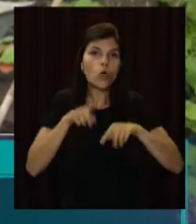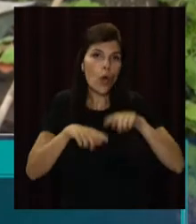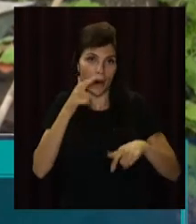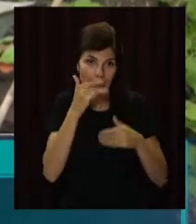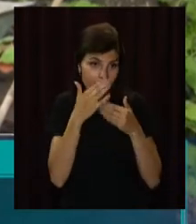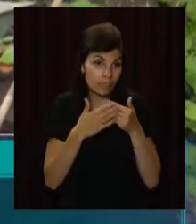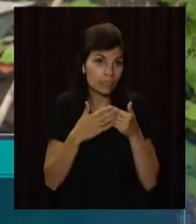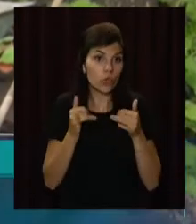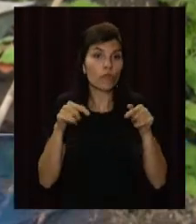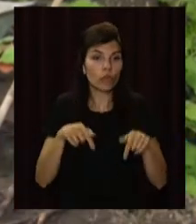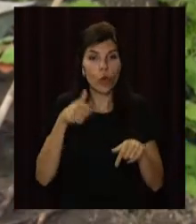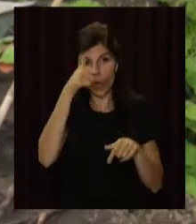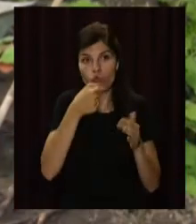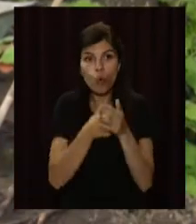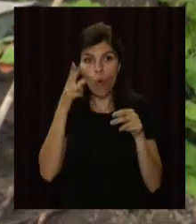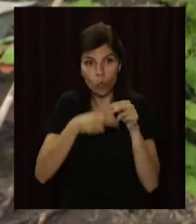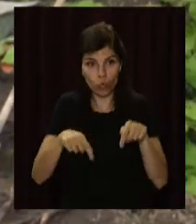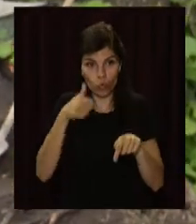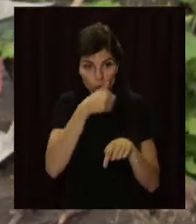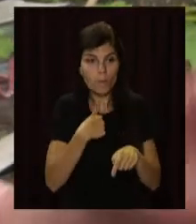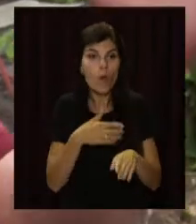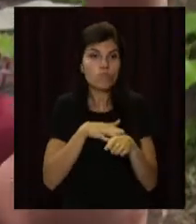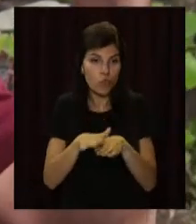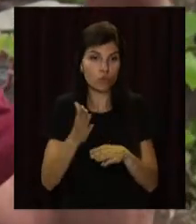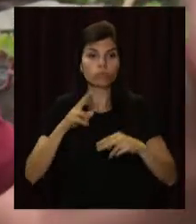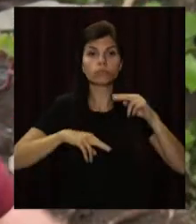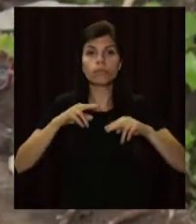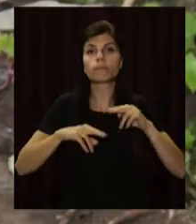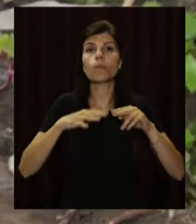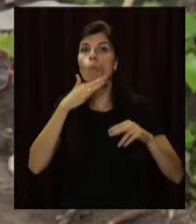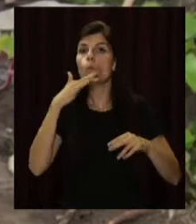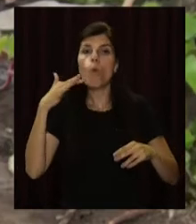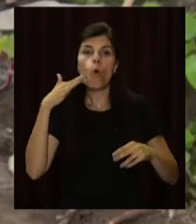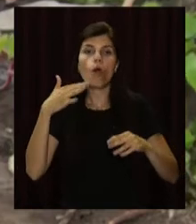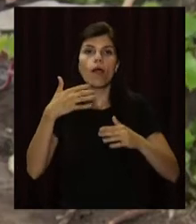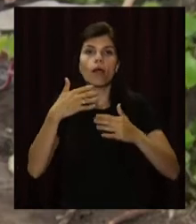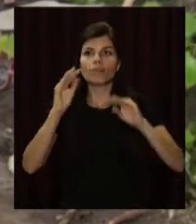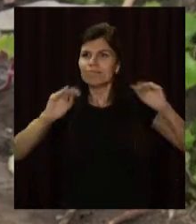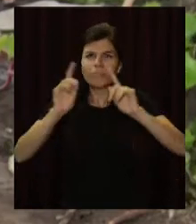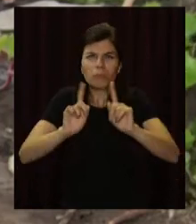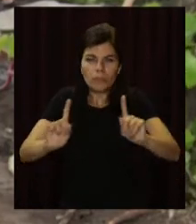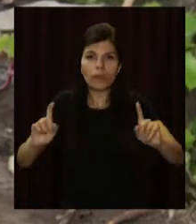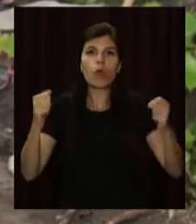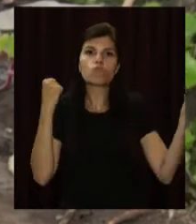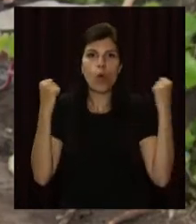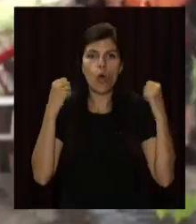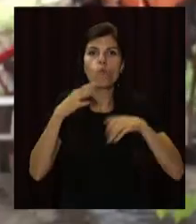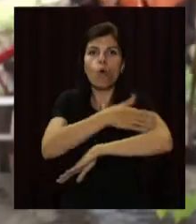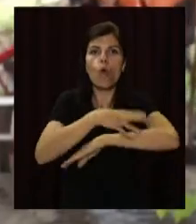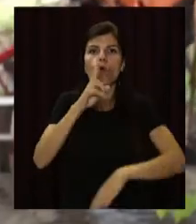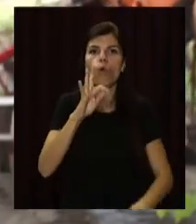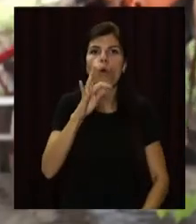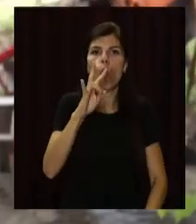близькими. Крім того, в цьому році до кінця року ми повністю побудуємо многофункціональний спортивний комплекс по проспекту Конституції.